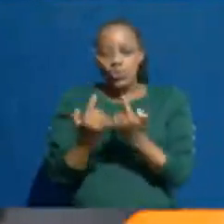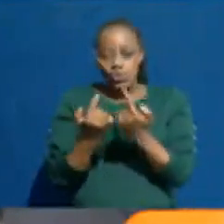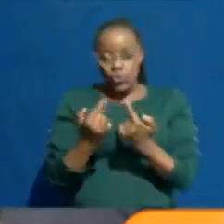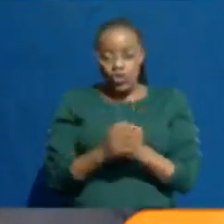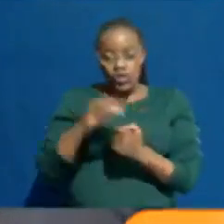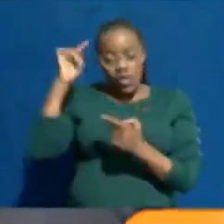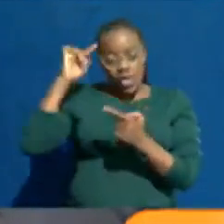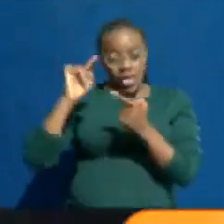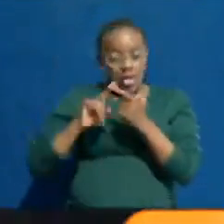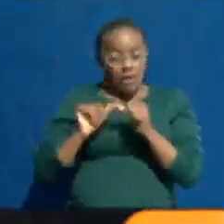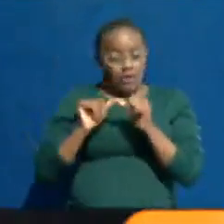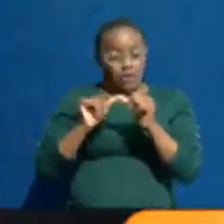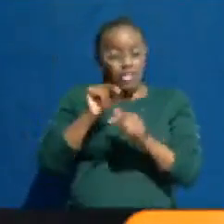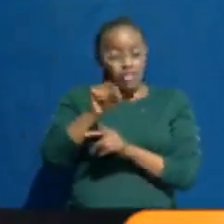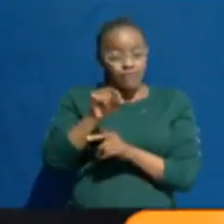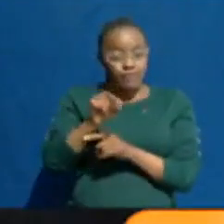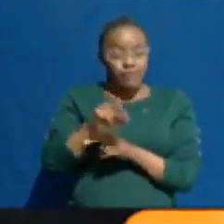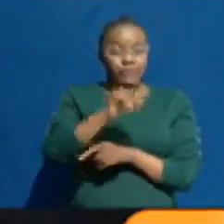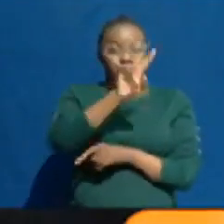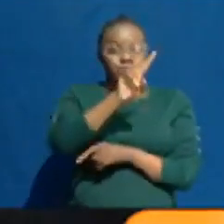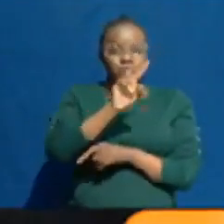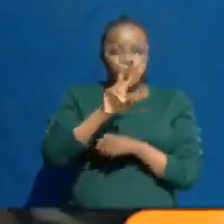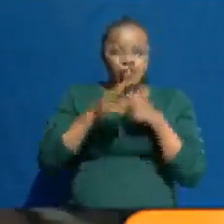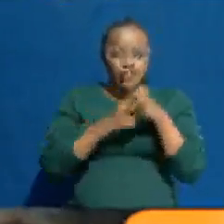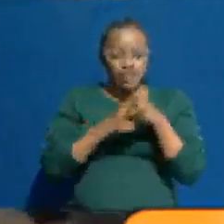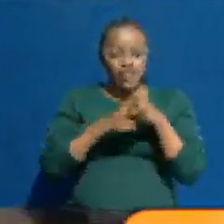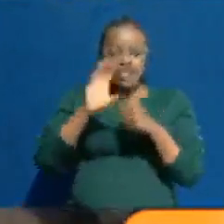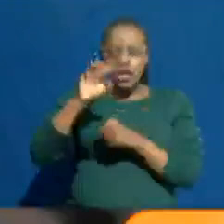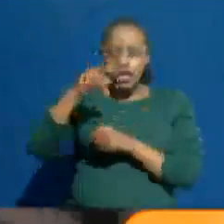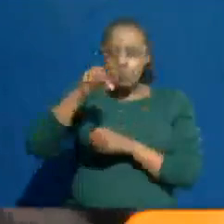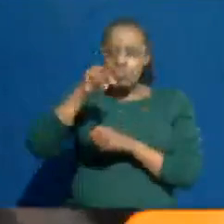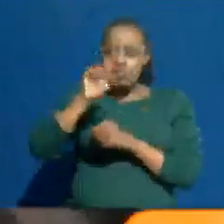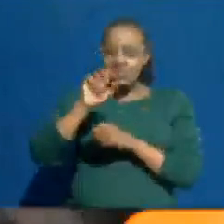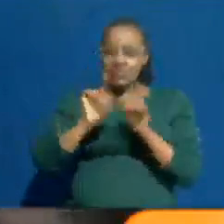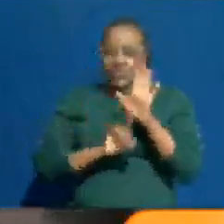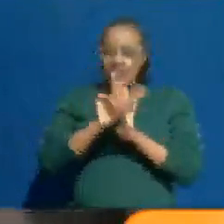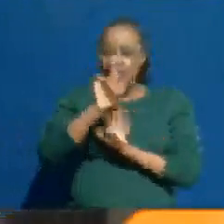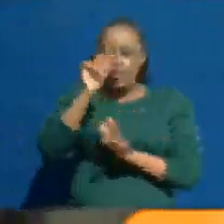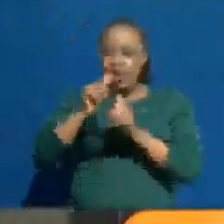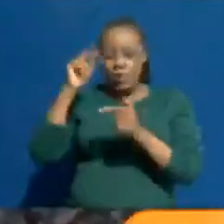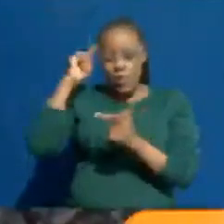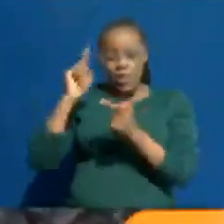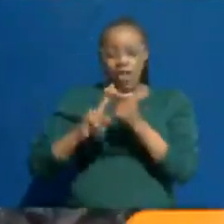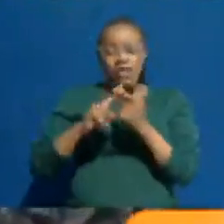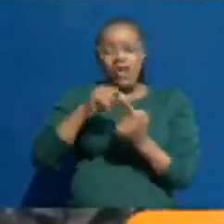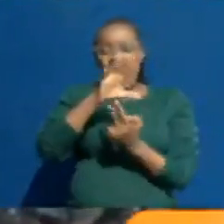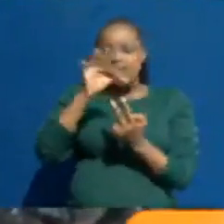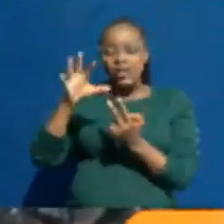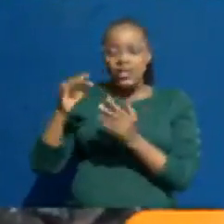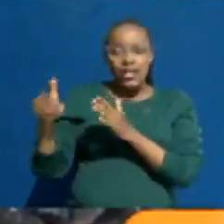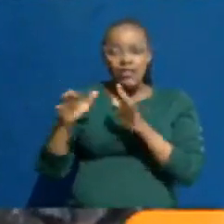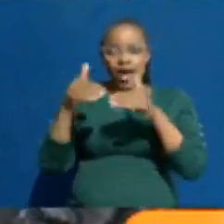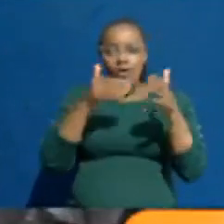Lengo endelevu la 12 la Umoja wa Mataifa kuhusu maendeleo linalenga njia mwafaka ya